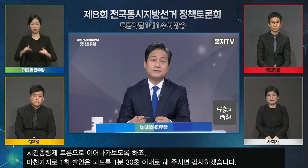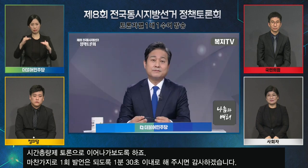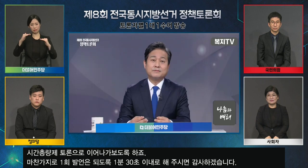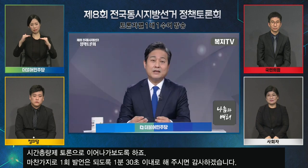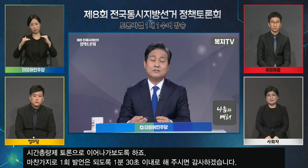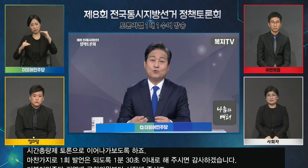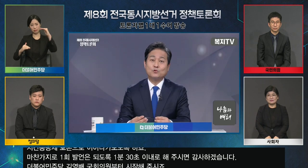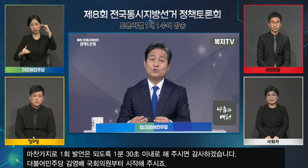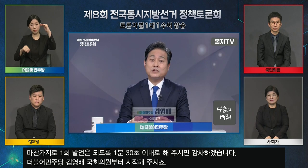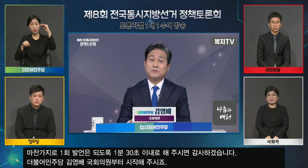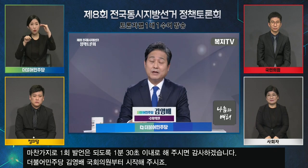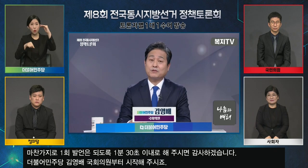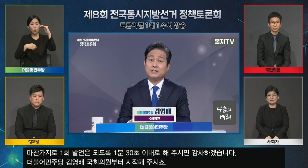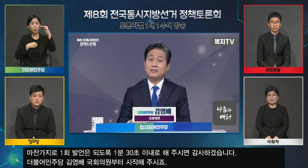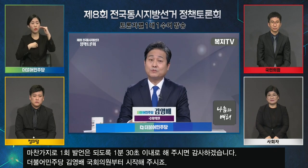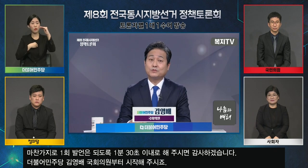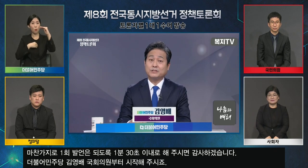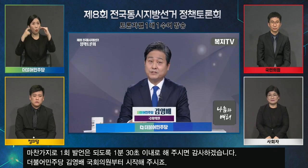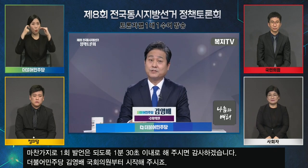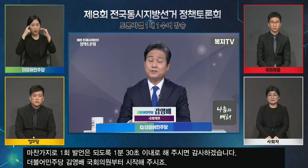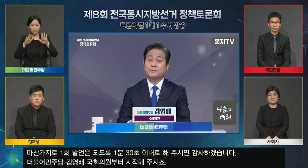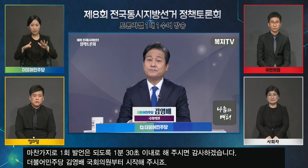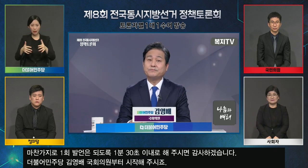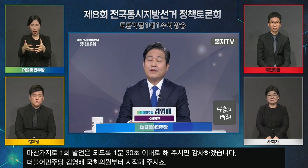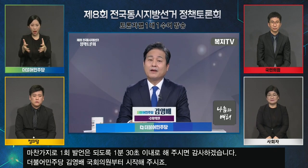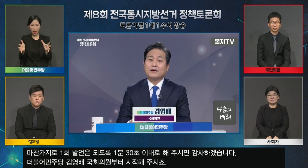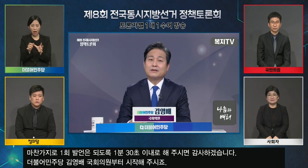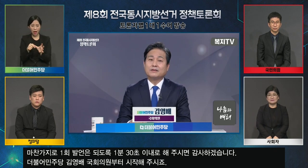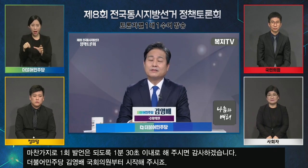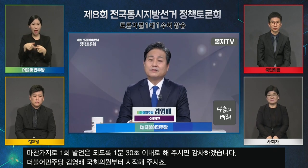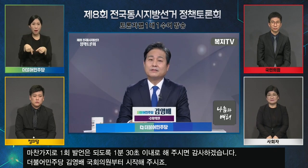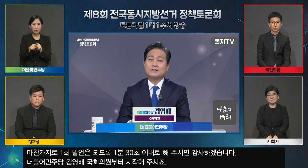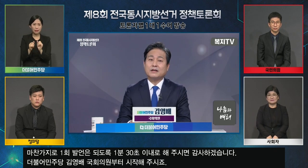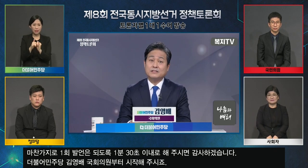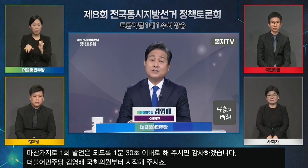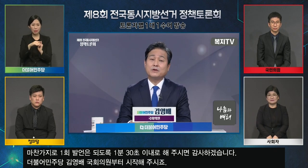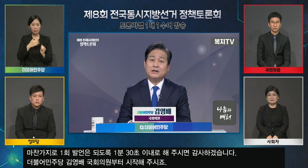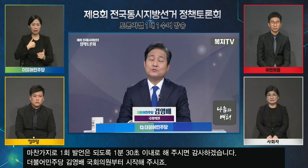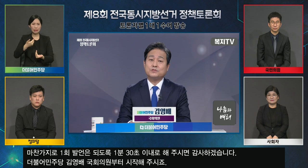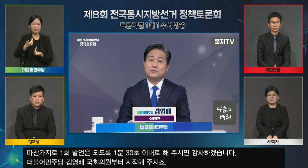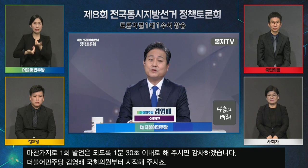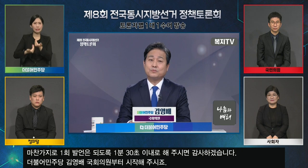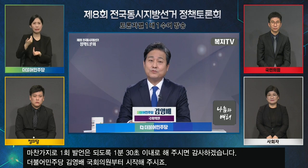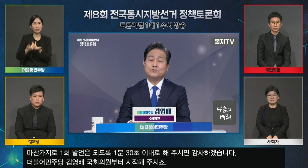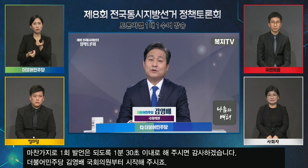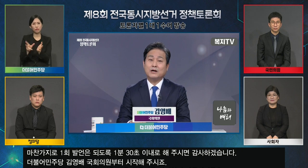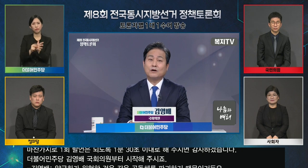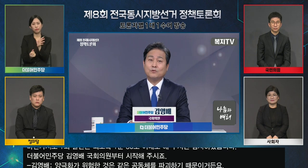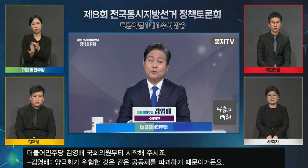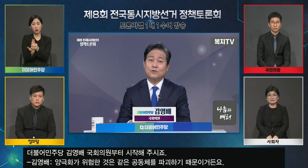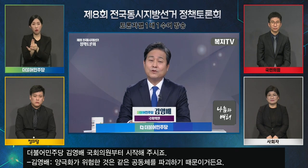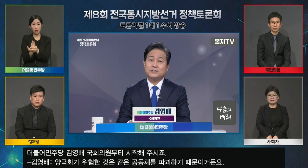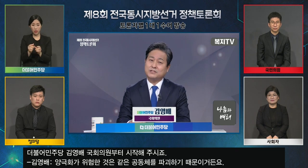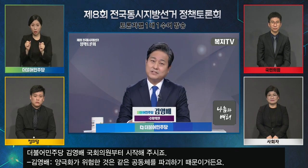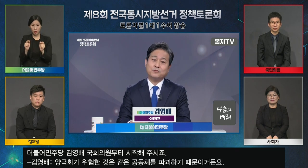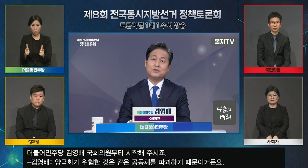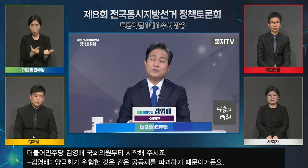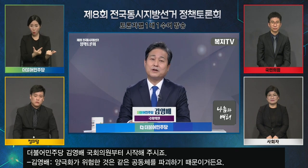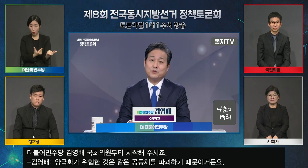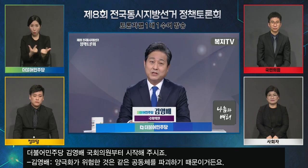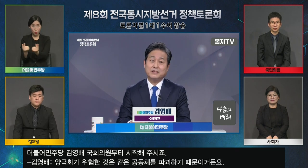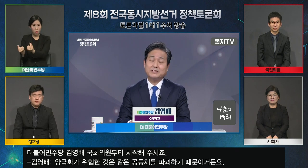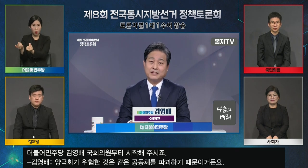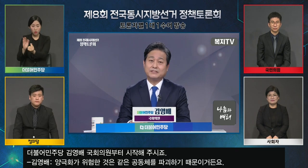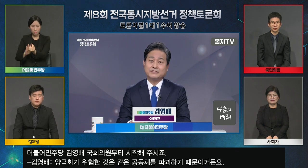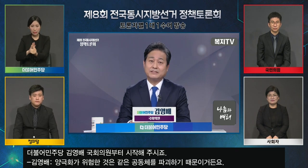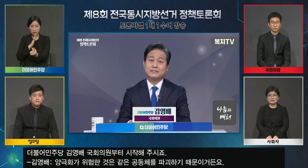것은 같은 공동체를 파괴하기 때문이거든요. 같은 기회를 가지고 있음에도 불구하고 실제로는